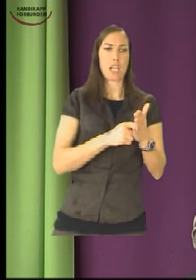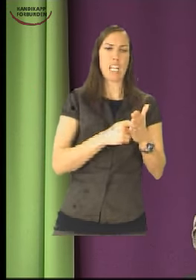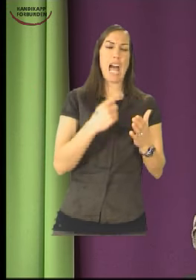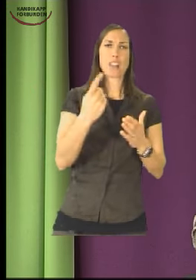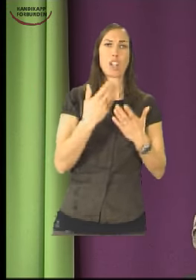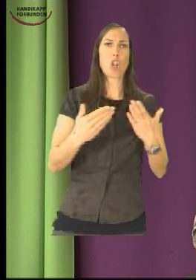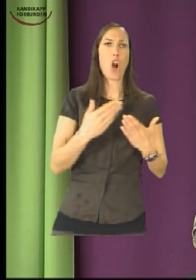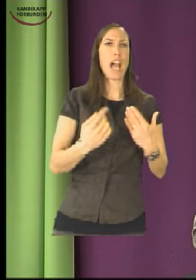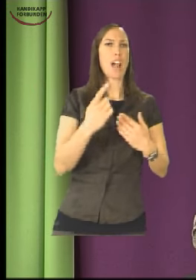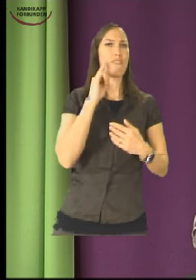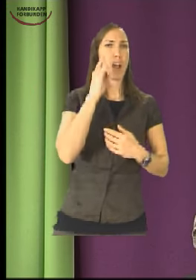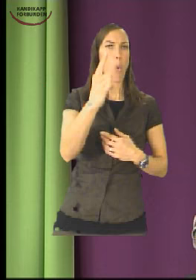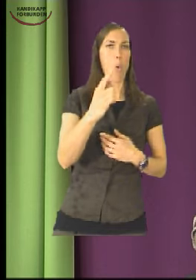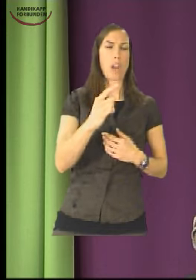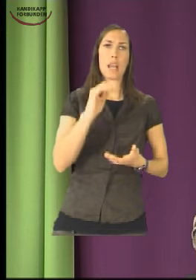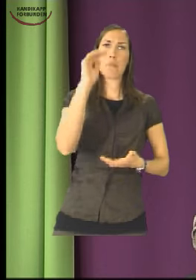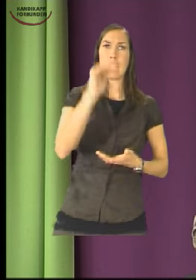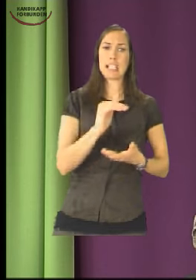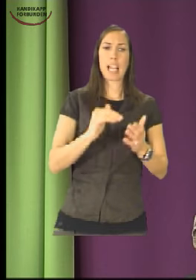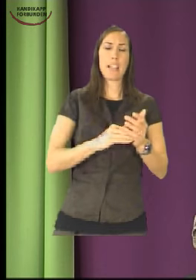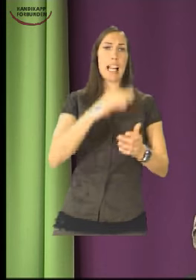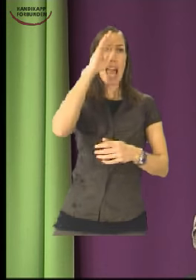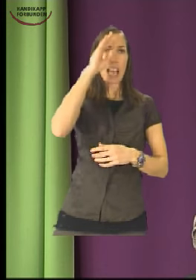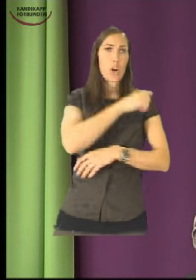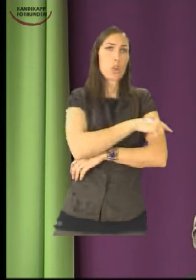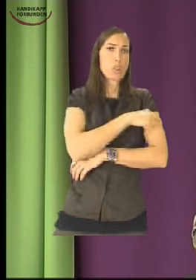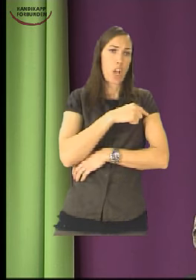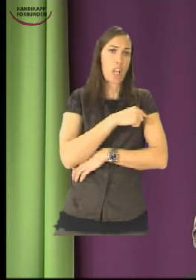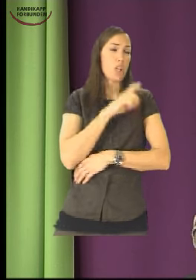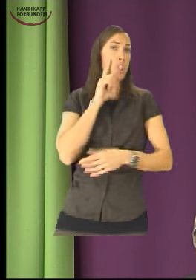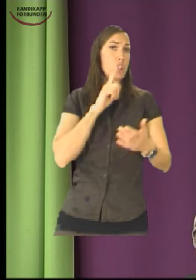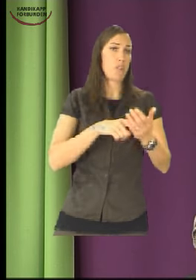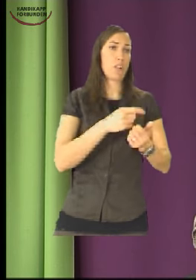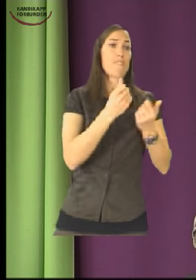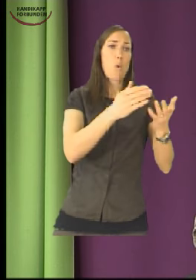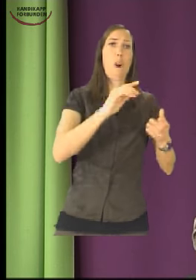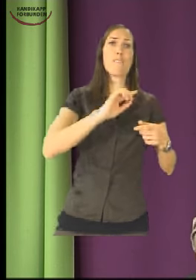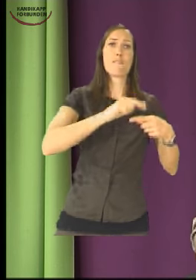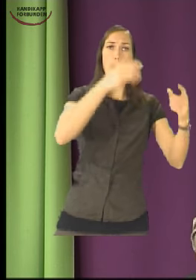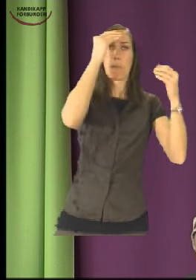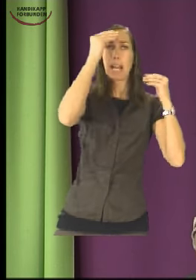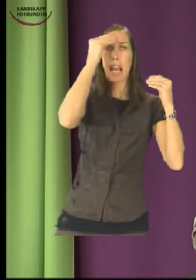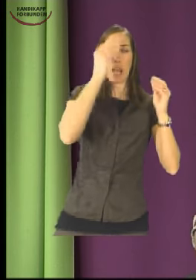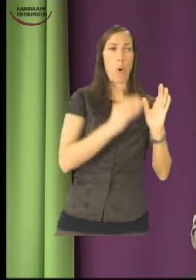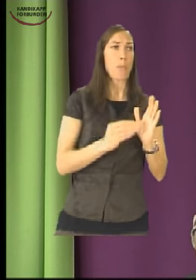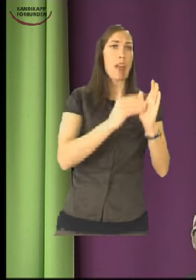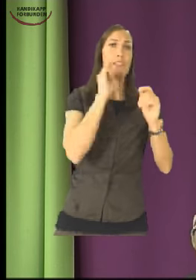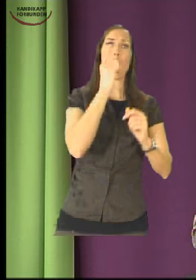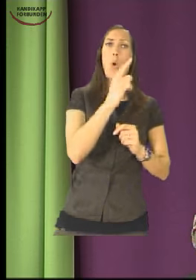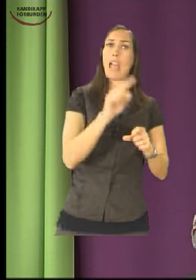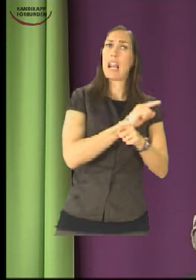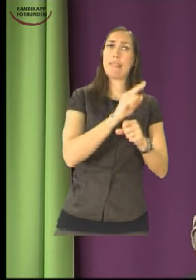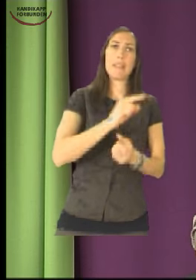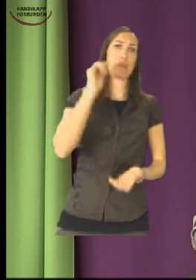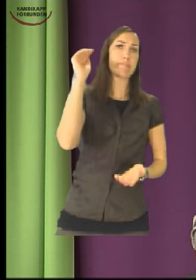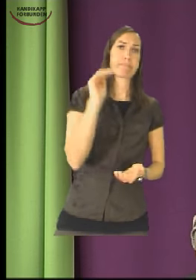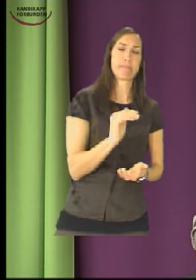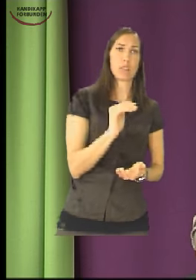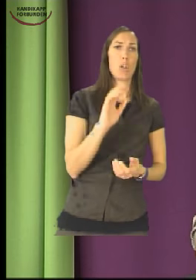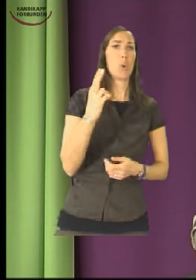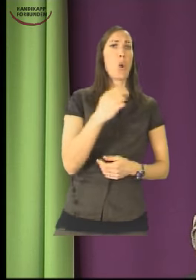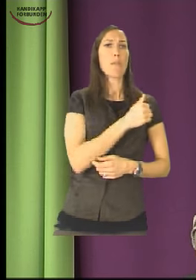som alltså både läkare och sjuksköterskor inom vården får liksom fortbilda sig och uppdatera sig årligen. Vi är nere på några